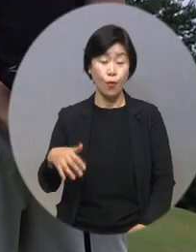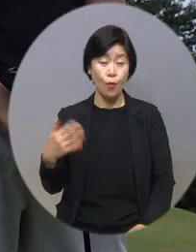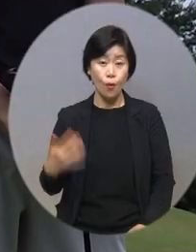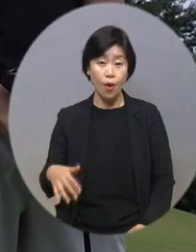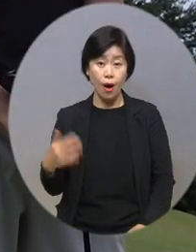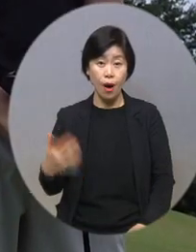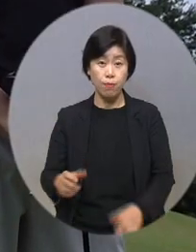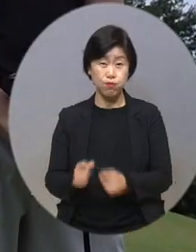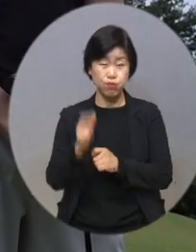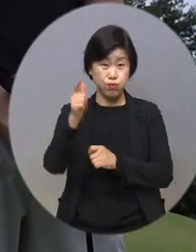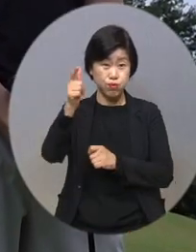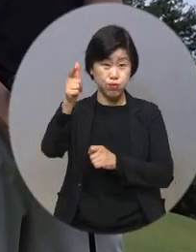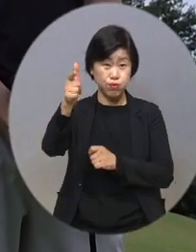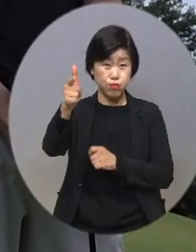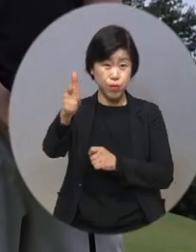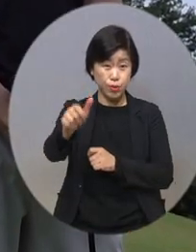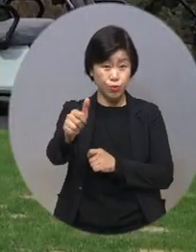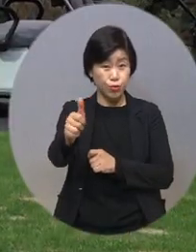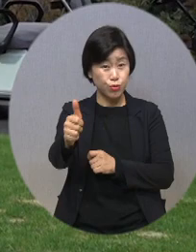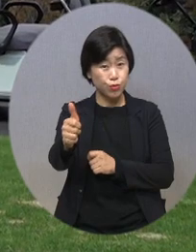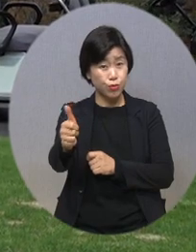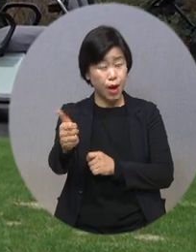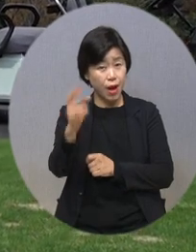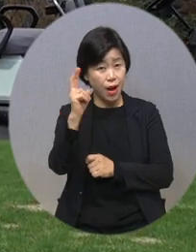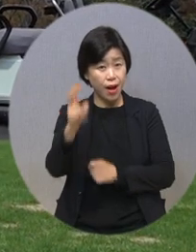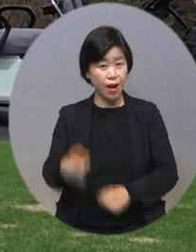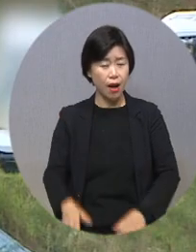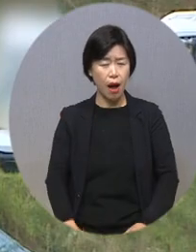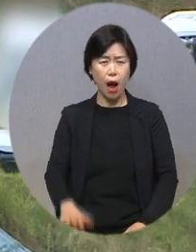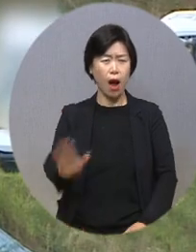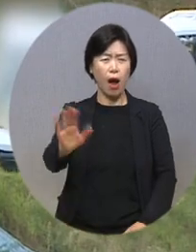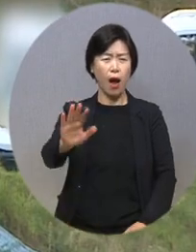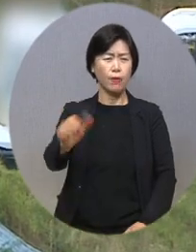죽었다! 안 죽어, 안 죽어.